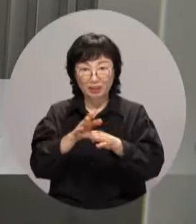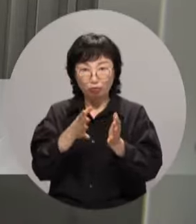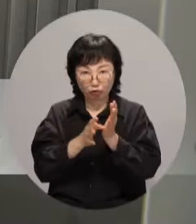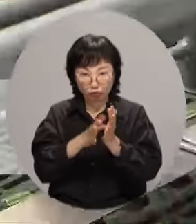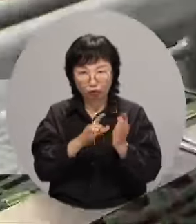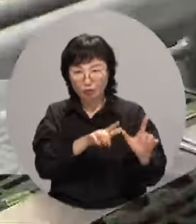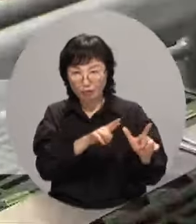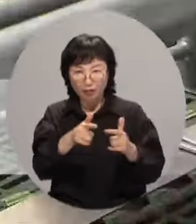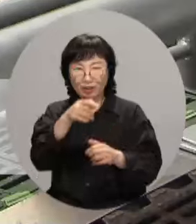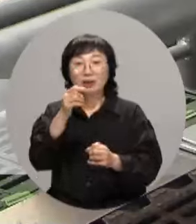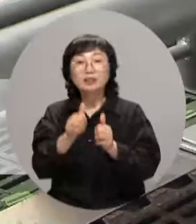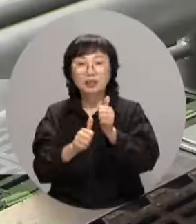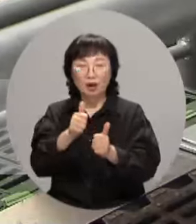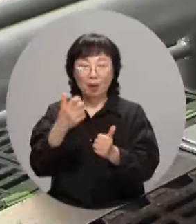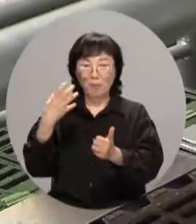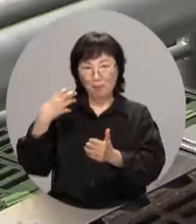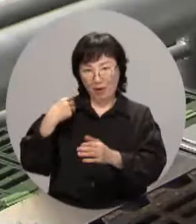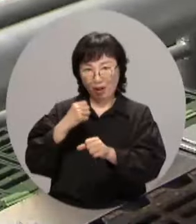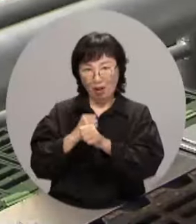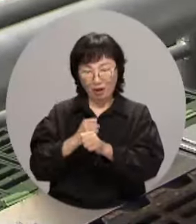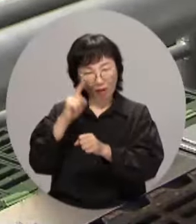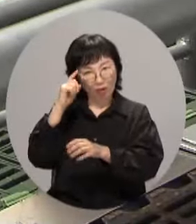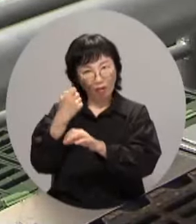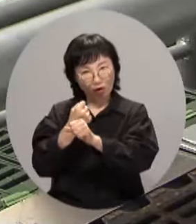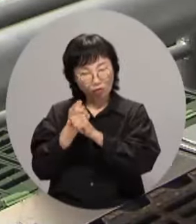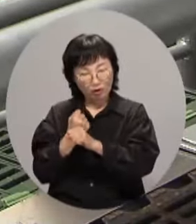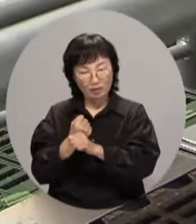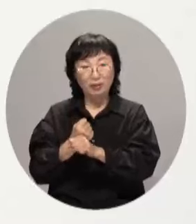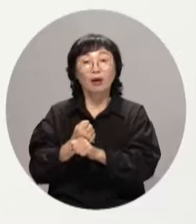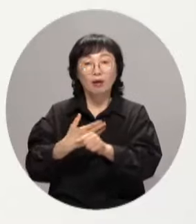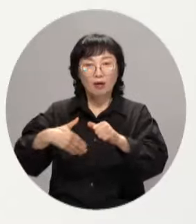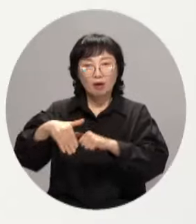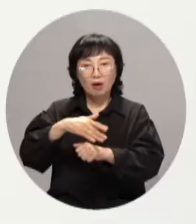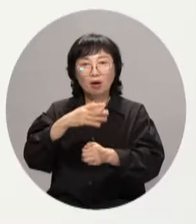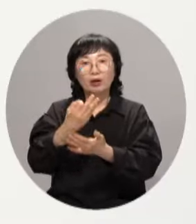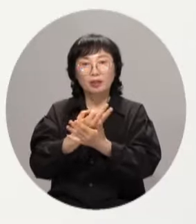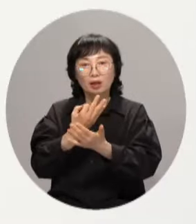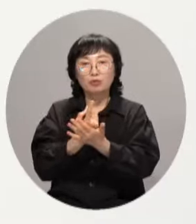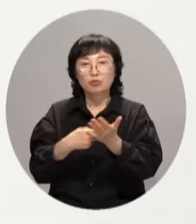각종 시험을 맡아 연관 산업 강화에 도움이 될 것으로 기대되고 있습니다.